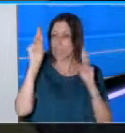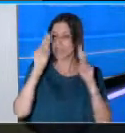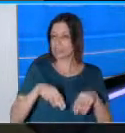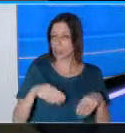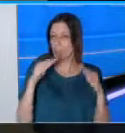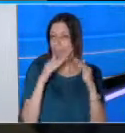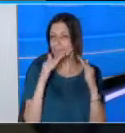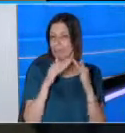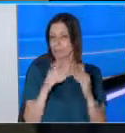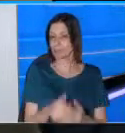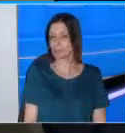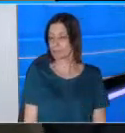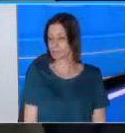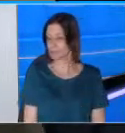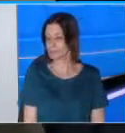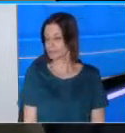הביתה.